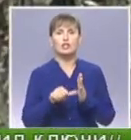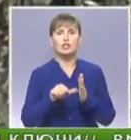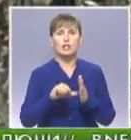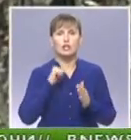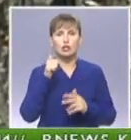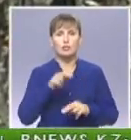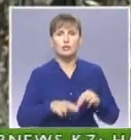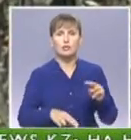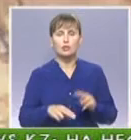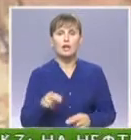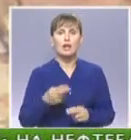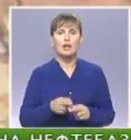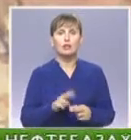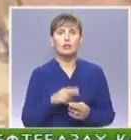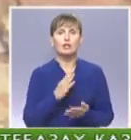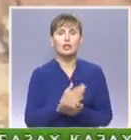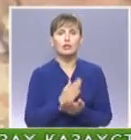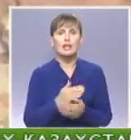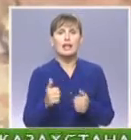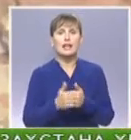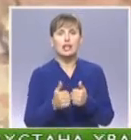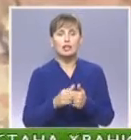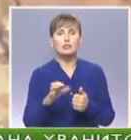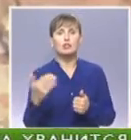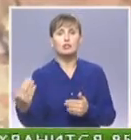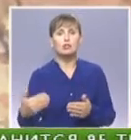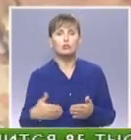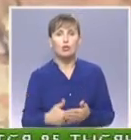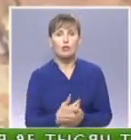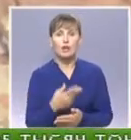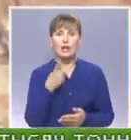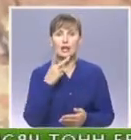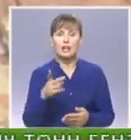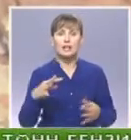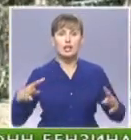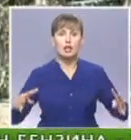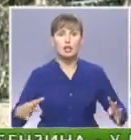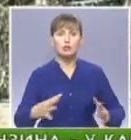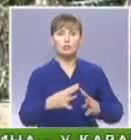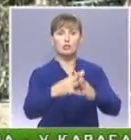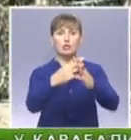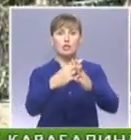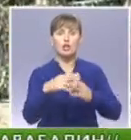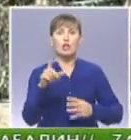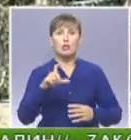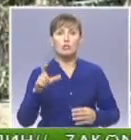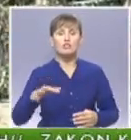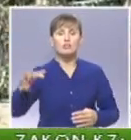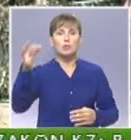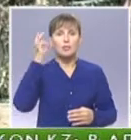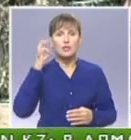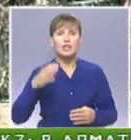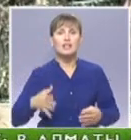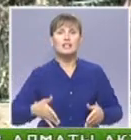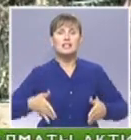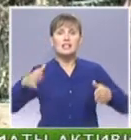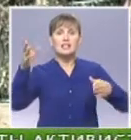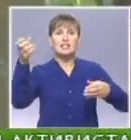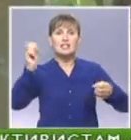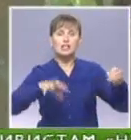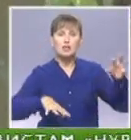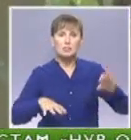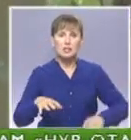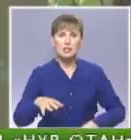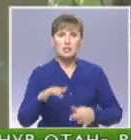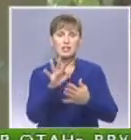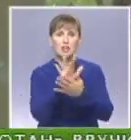годов постройки, которые находятся рядом с их новым жильем. Глядя на каркасно-камышитовые домики, люди вспоминают. Стены сыпятся, а трубы